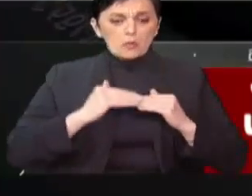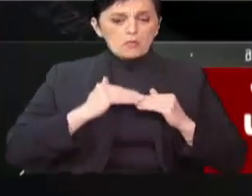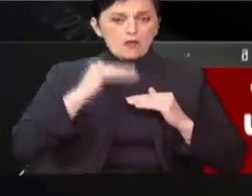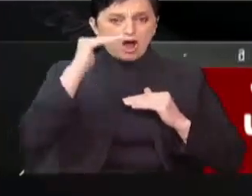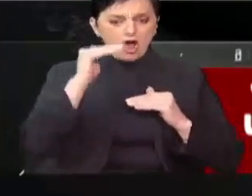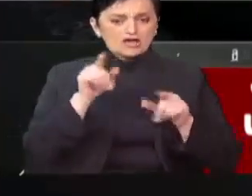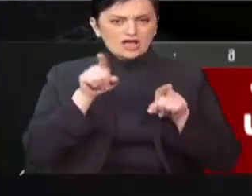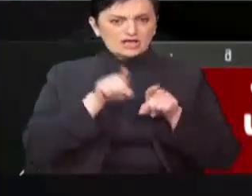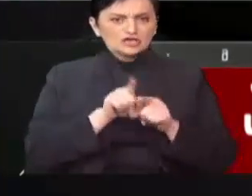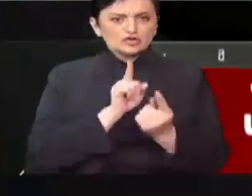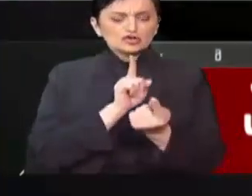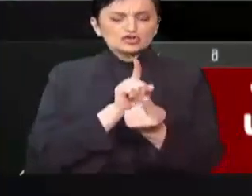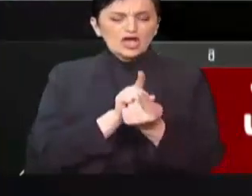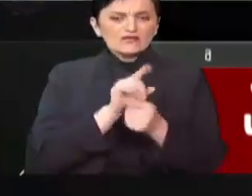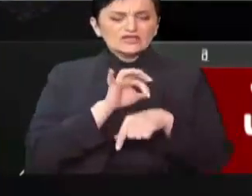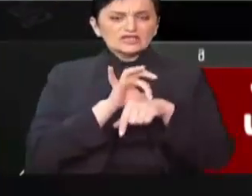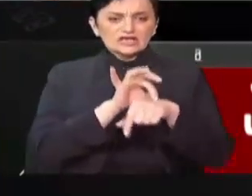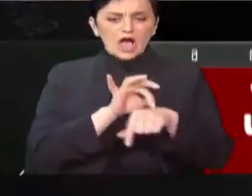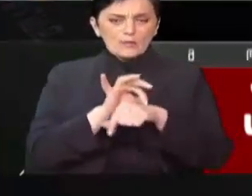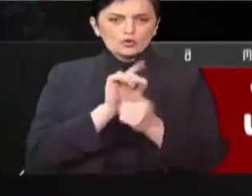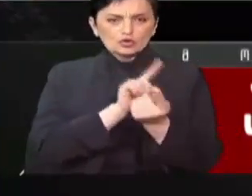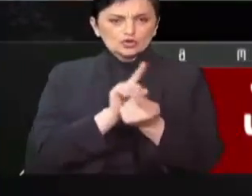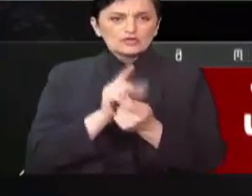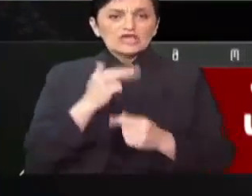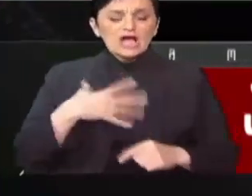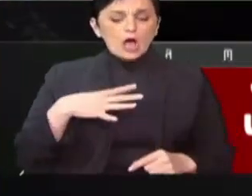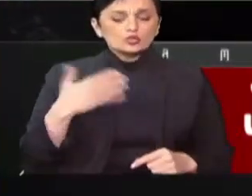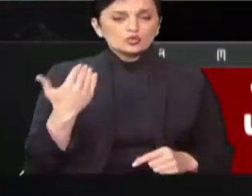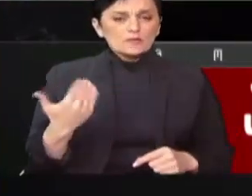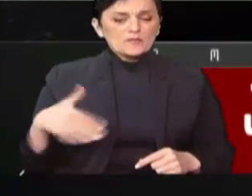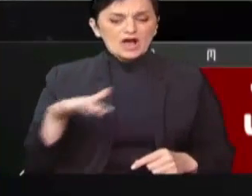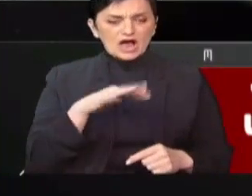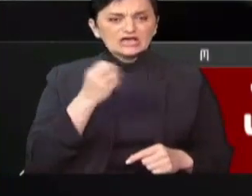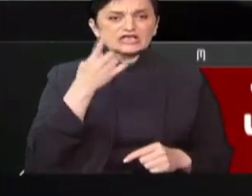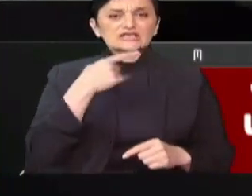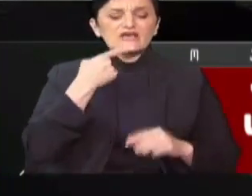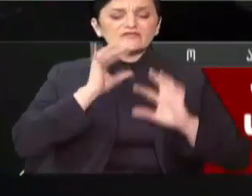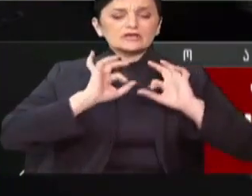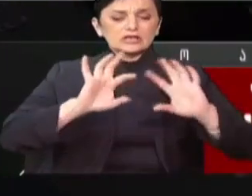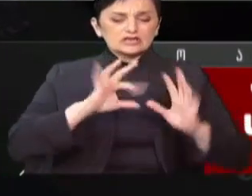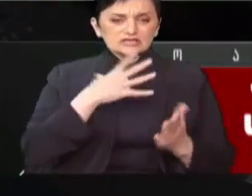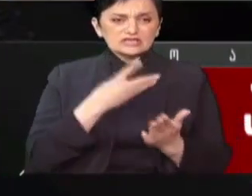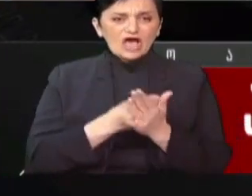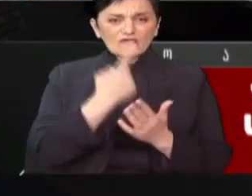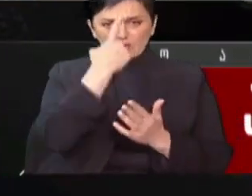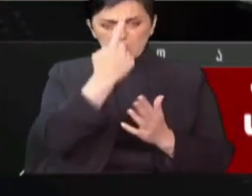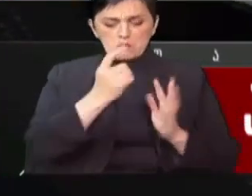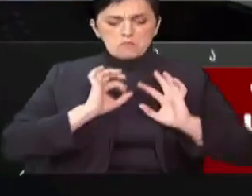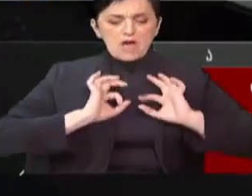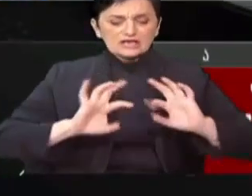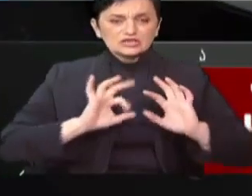რანგის შეხვედრები გაიმართოს და ასევე ქართულმა მხარემ კიდევ ერთხელ გააჟღეროს საკუთარი მესიჯები და